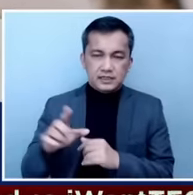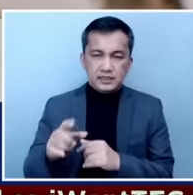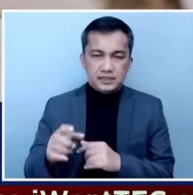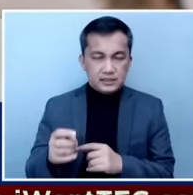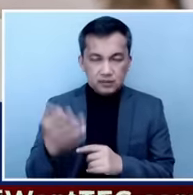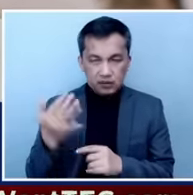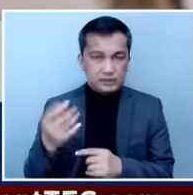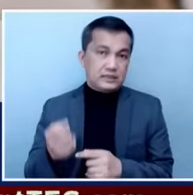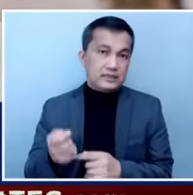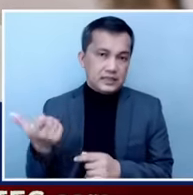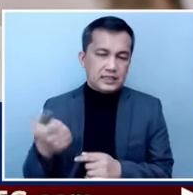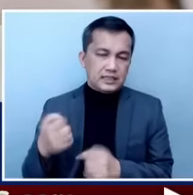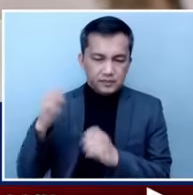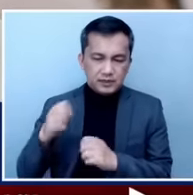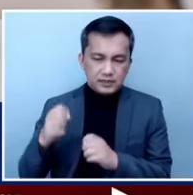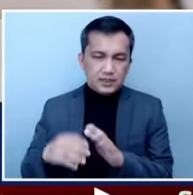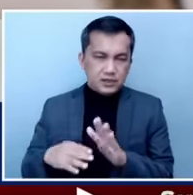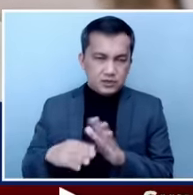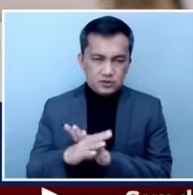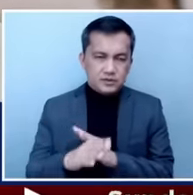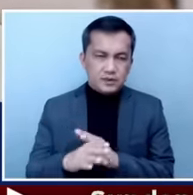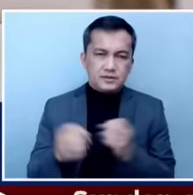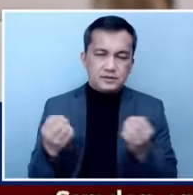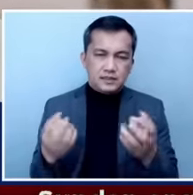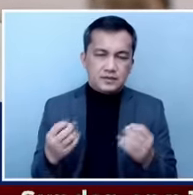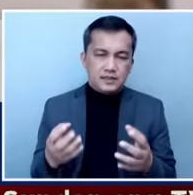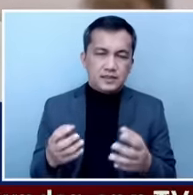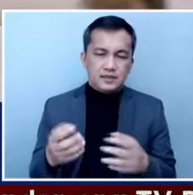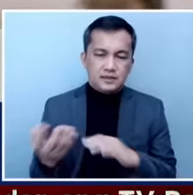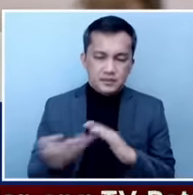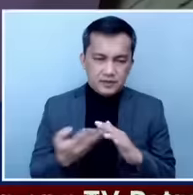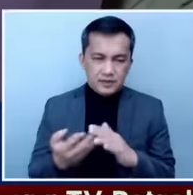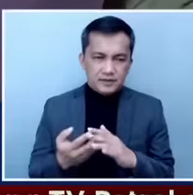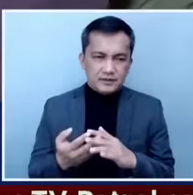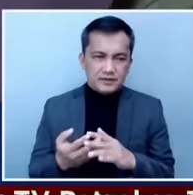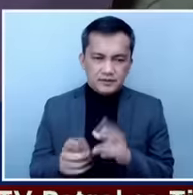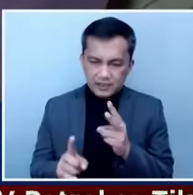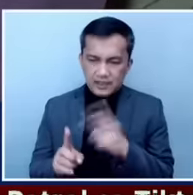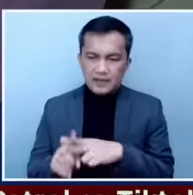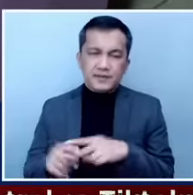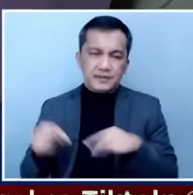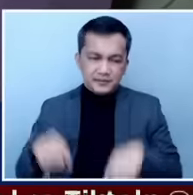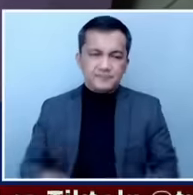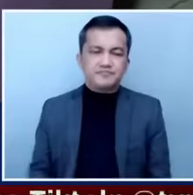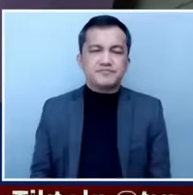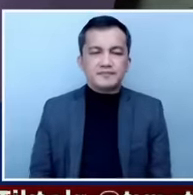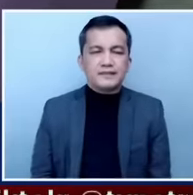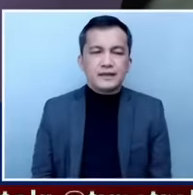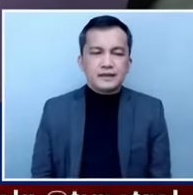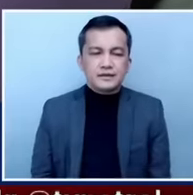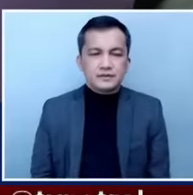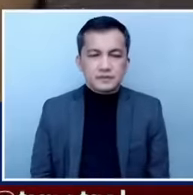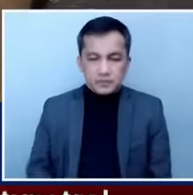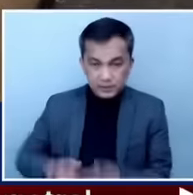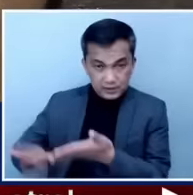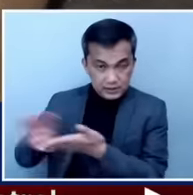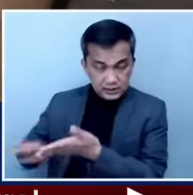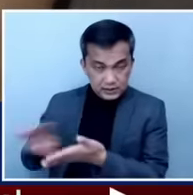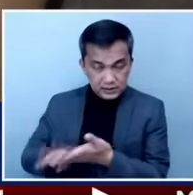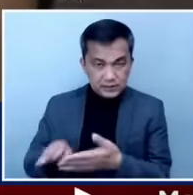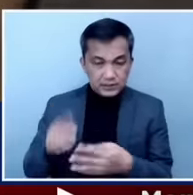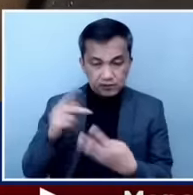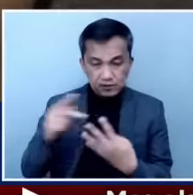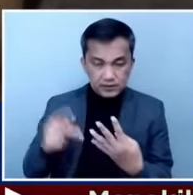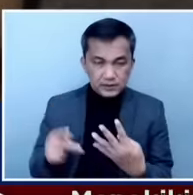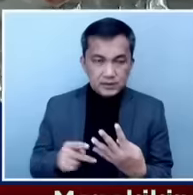really expecting po na tumaas po yung volume ng ating mga customer na mag-a-apply. Bukod sa mga naalis na bilang 4Ps,